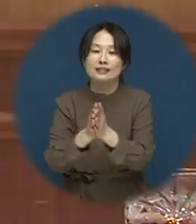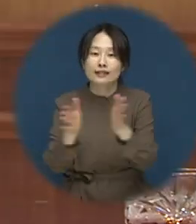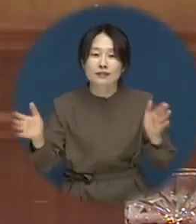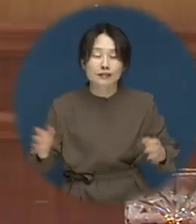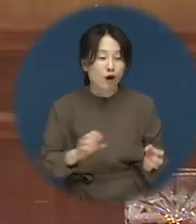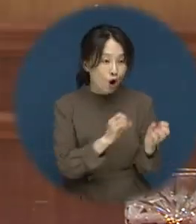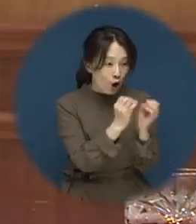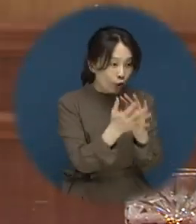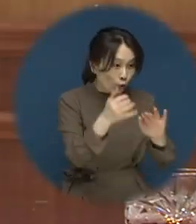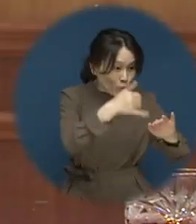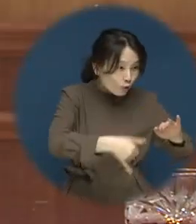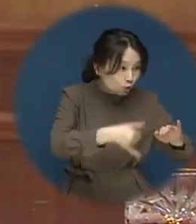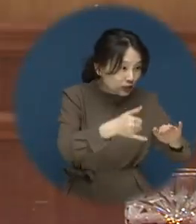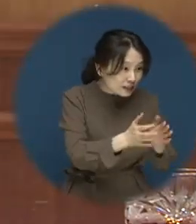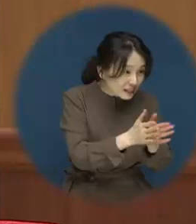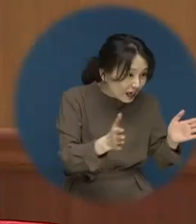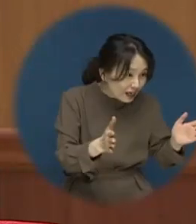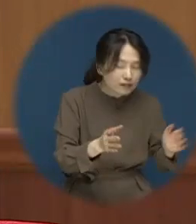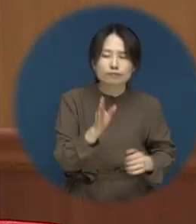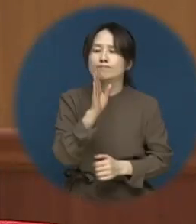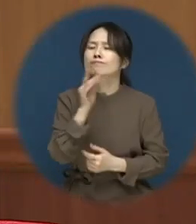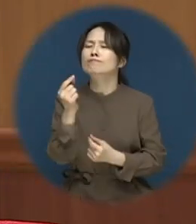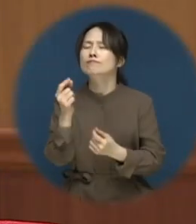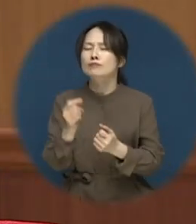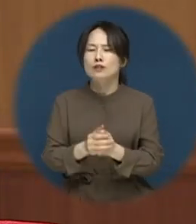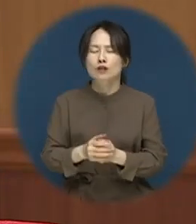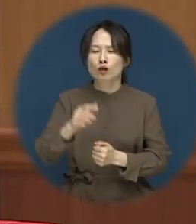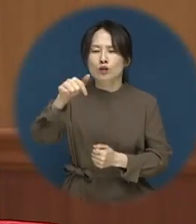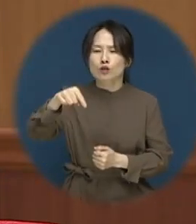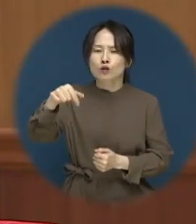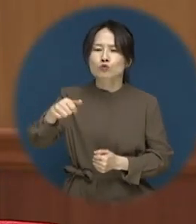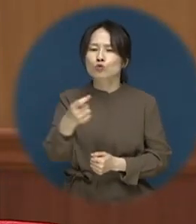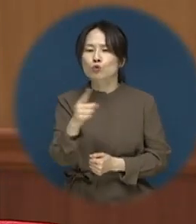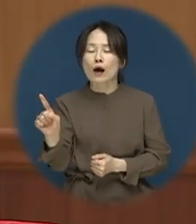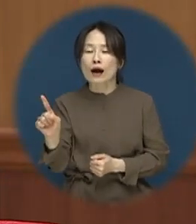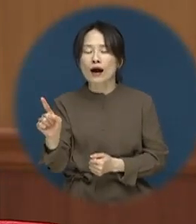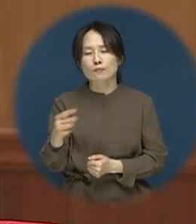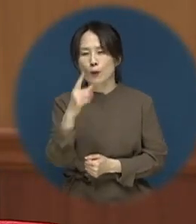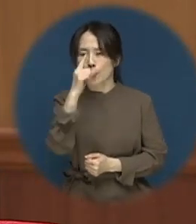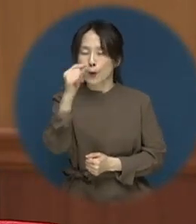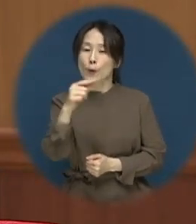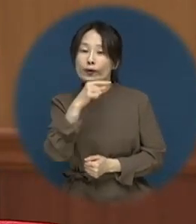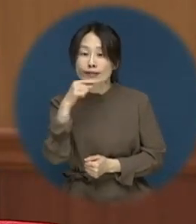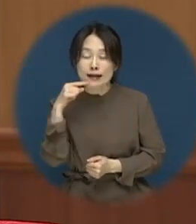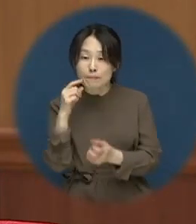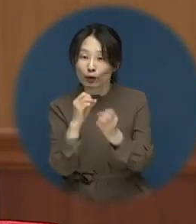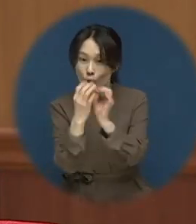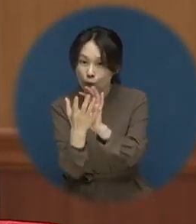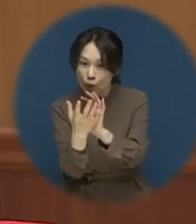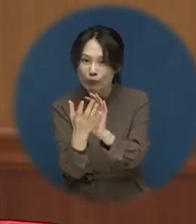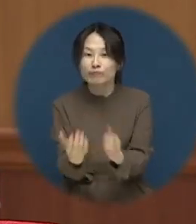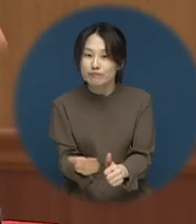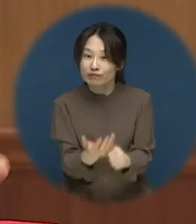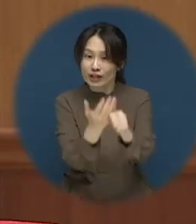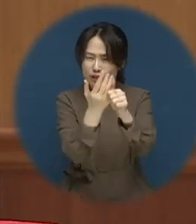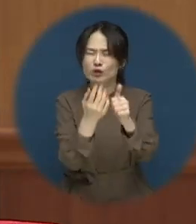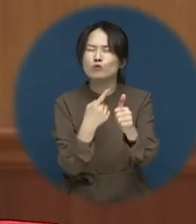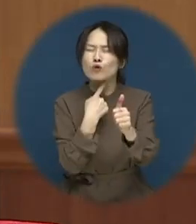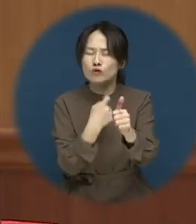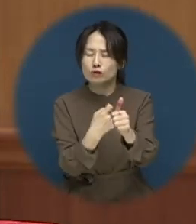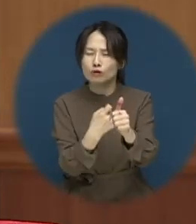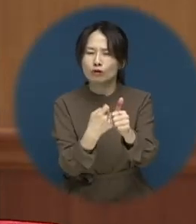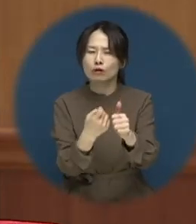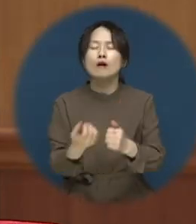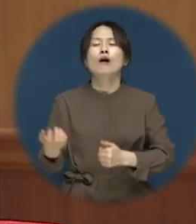농사를 지으셨구나. 예, 예. 온실에서 공부하고 국화하고 장미 그런 거를 이제 키웠는데. 예. 제일 잘, 예, 많이 출하할